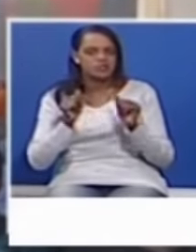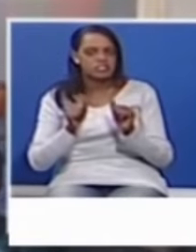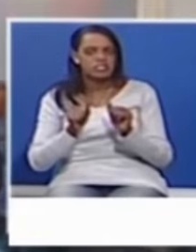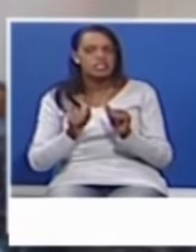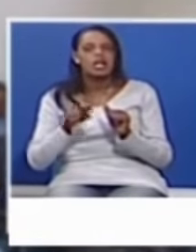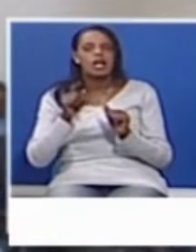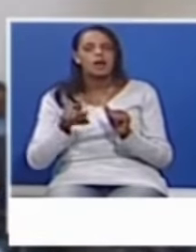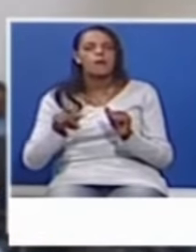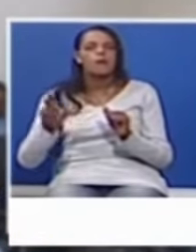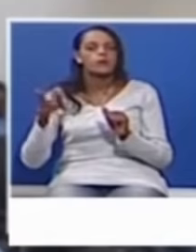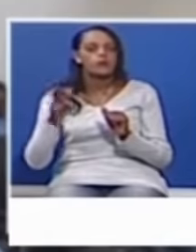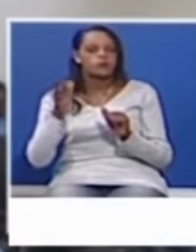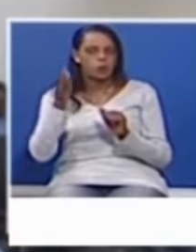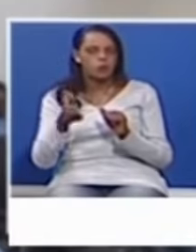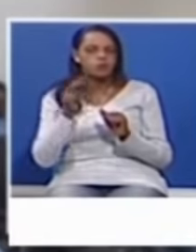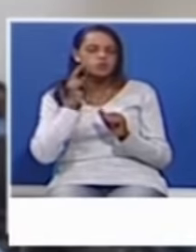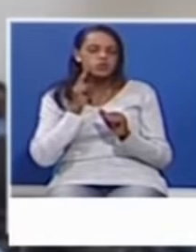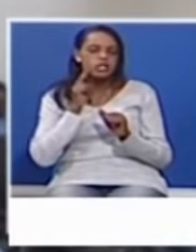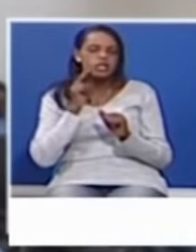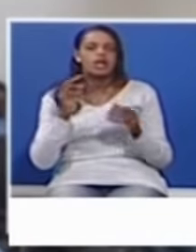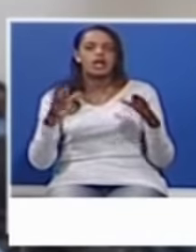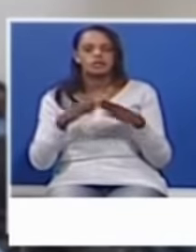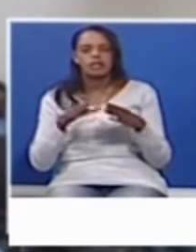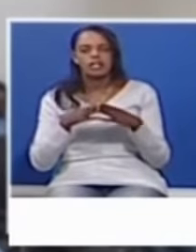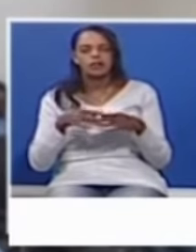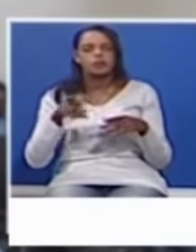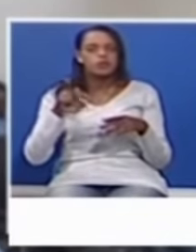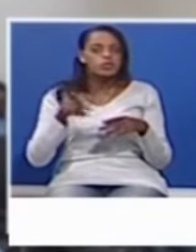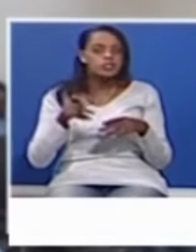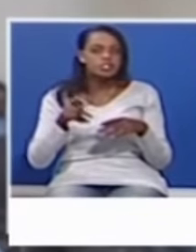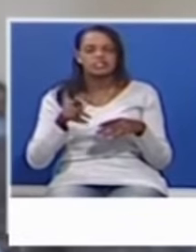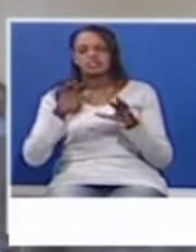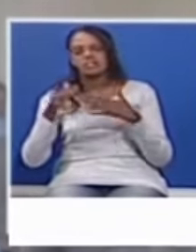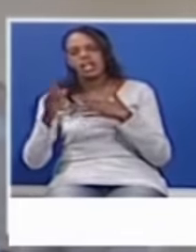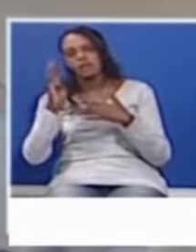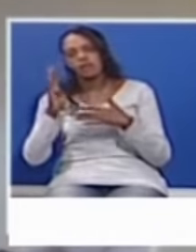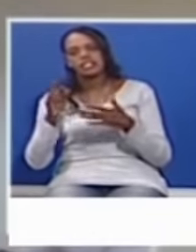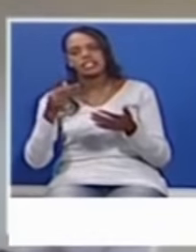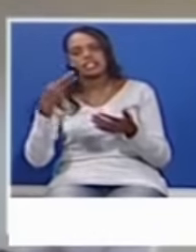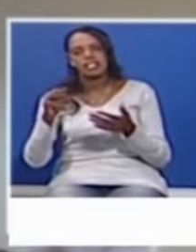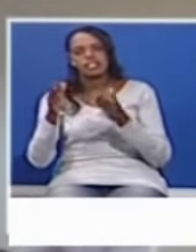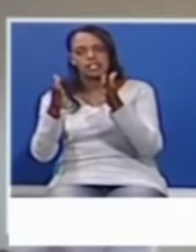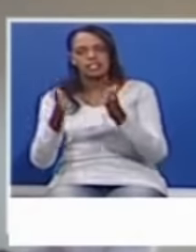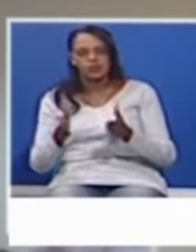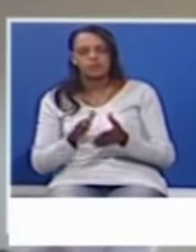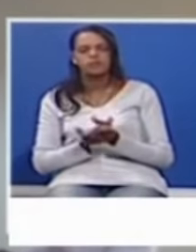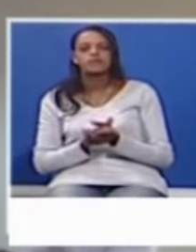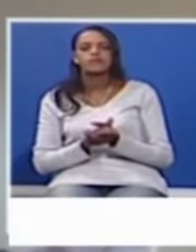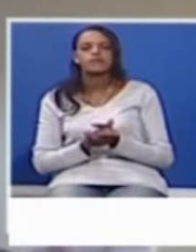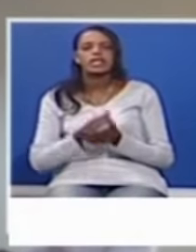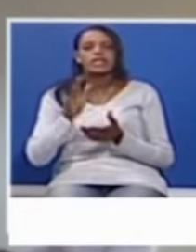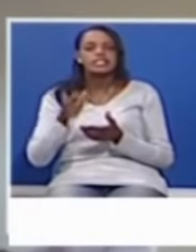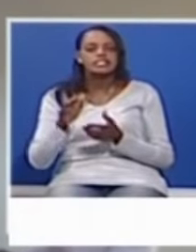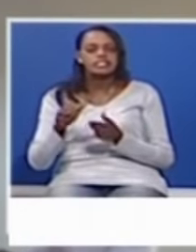ኣብ ሪፓብሊክ ደቡብ ሱዳን ኣብ ምሕድራ ፕሮጀክት ዘተኮረ ዓውደ ዘተ ብ4 ሕዳር ወዲቦም እቲ